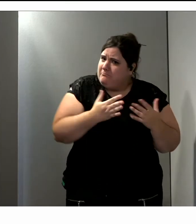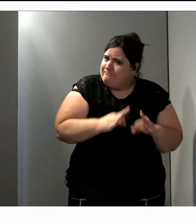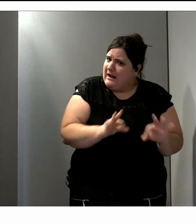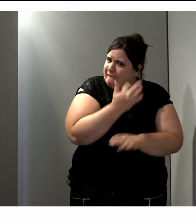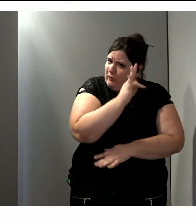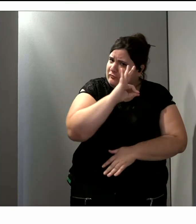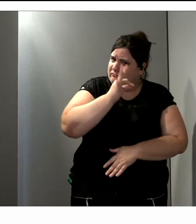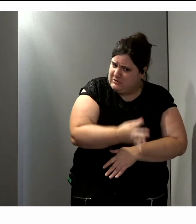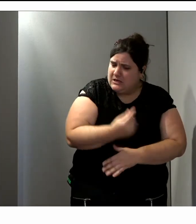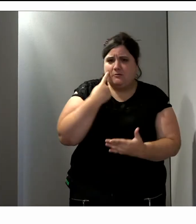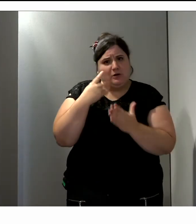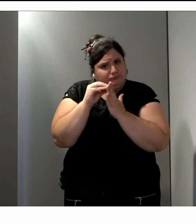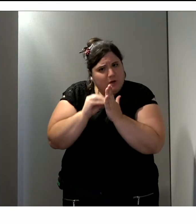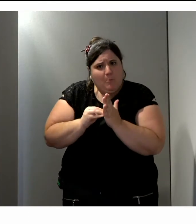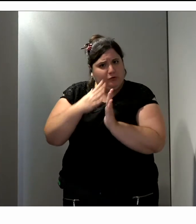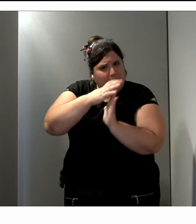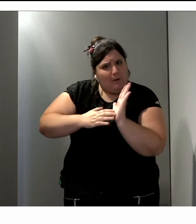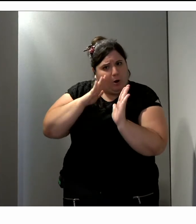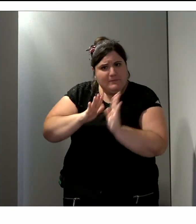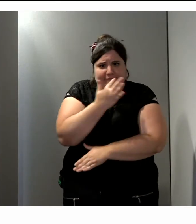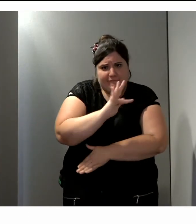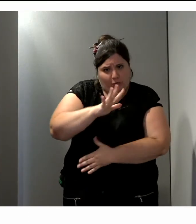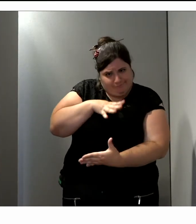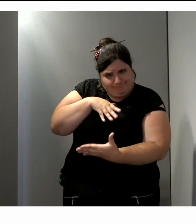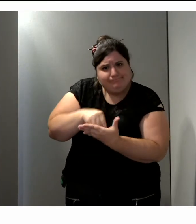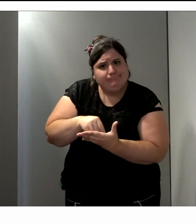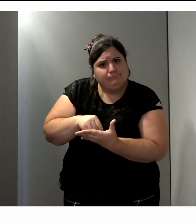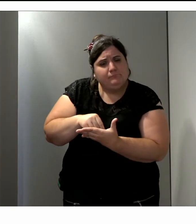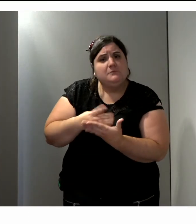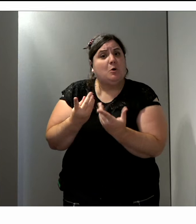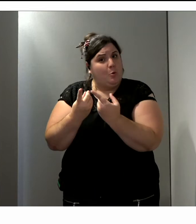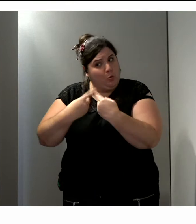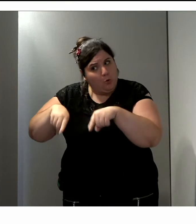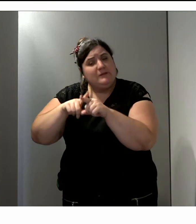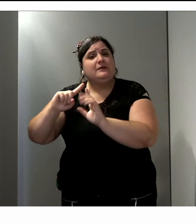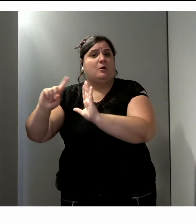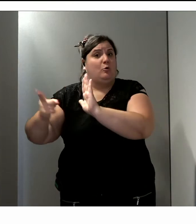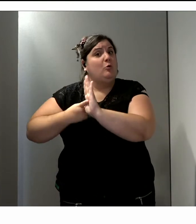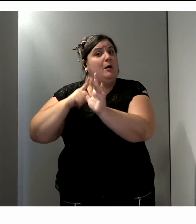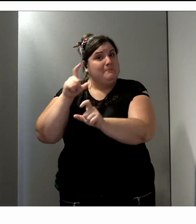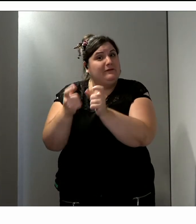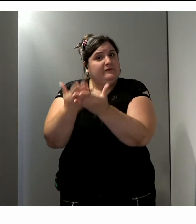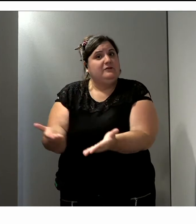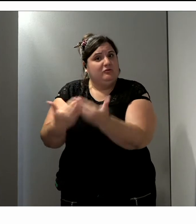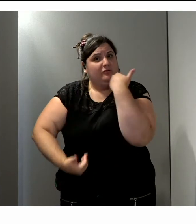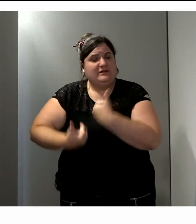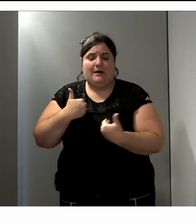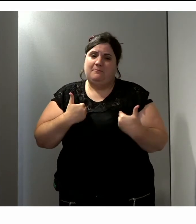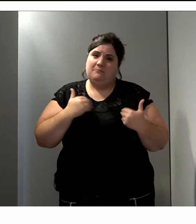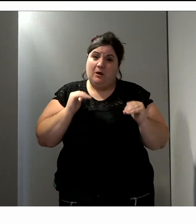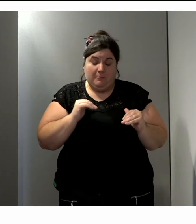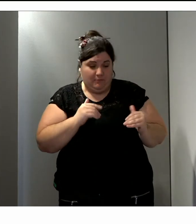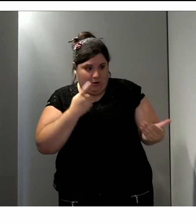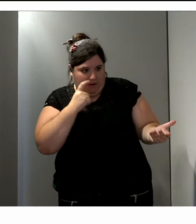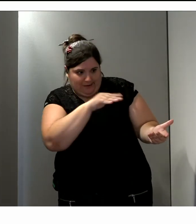France et qui était rapporteur pour le rapport de France dans le comité des droits des personnes handicapées. Je suis assez